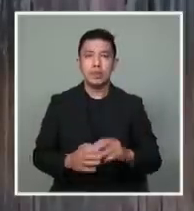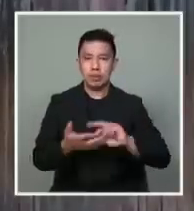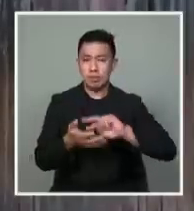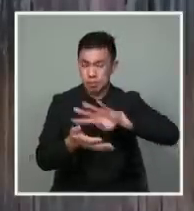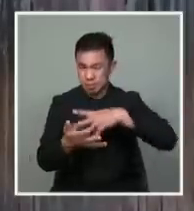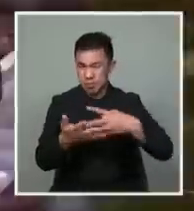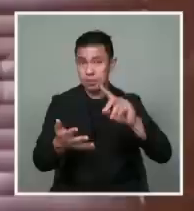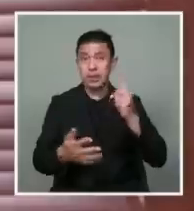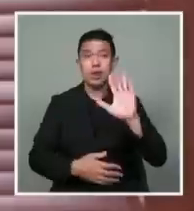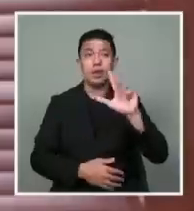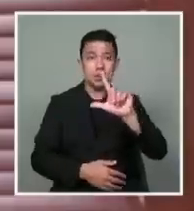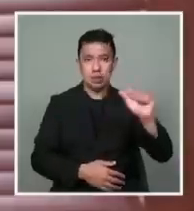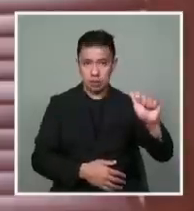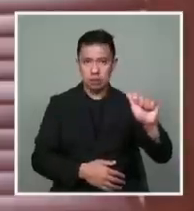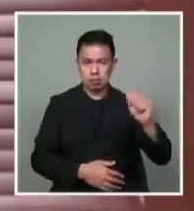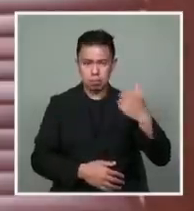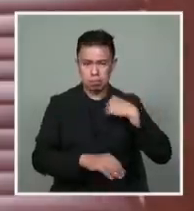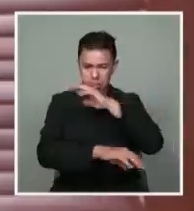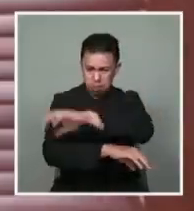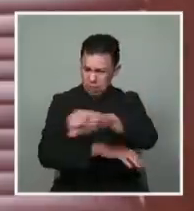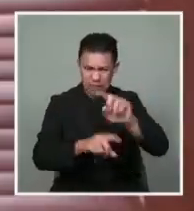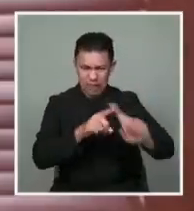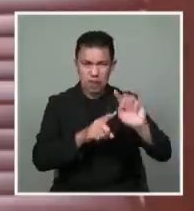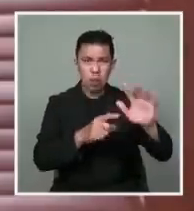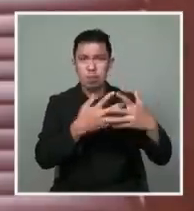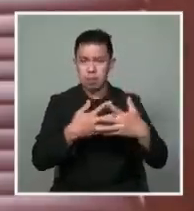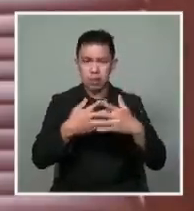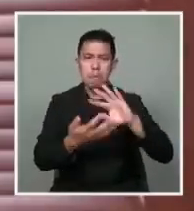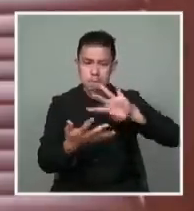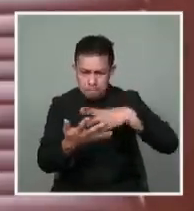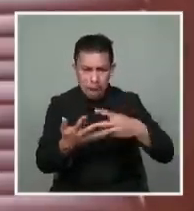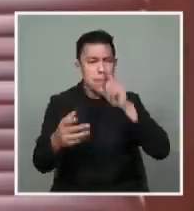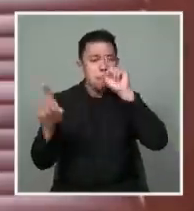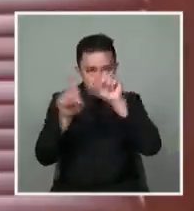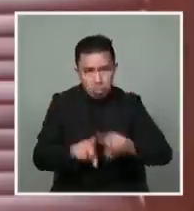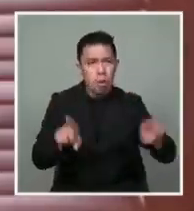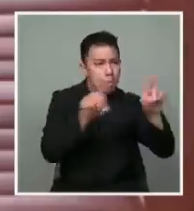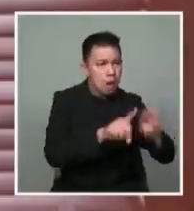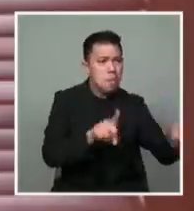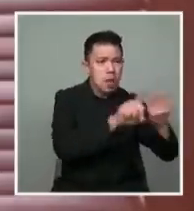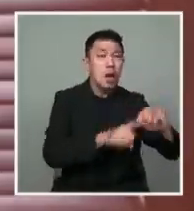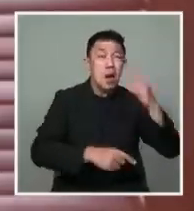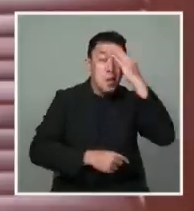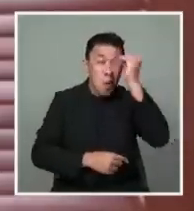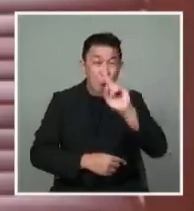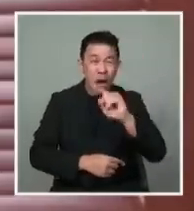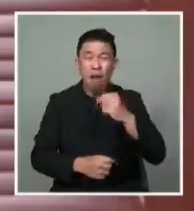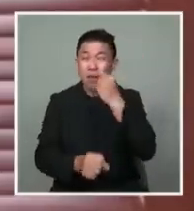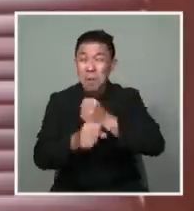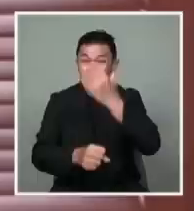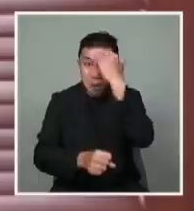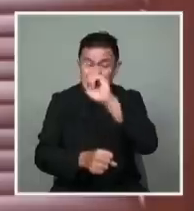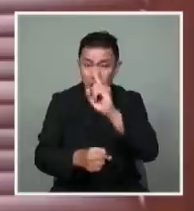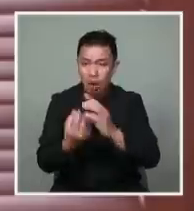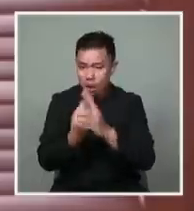ออกมาของลอสแองเจลิสแล้วเดี๋ยวเราก็จะเห็นหลายๆเมืองของสหรัฐที่เป็นเมืองใหญ่มีมาตรการแบบนี้ตามมาอีกเหมือนกันนะคะเพราะว่าอะไรทำไมต้องทำนะคะในช่ว